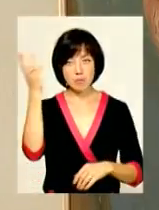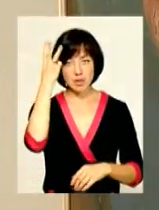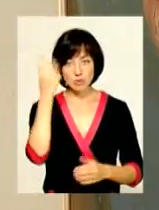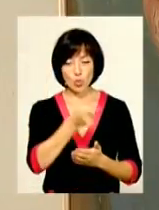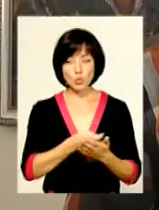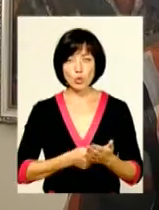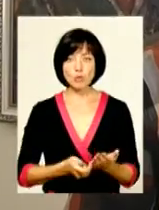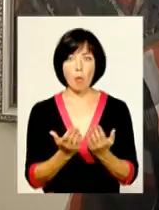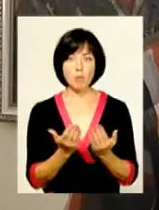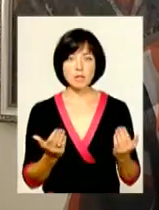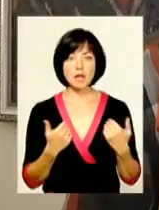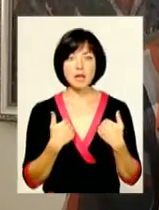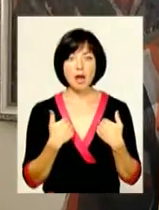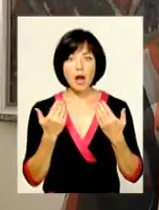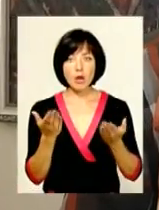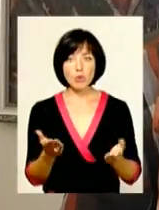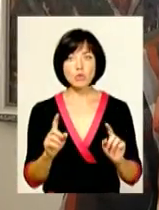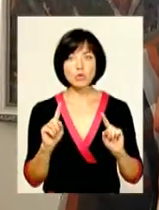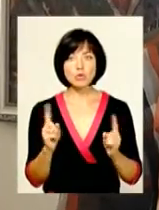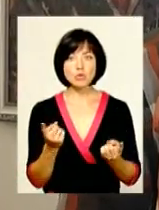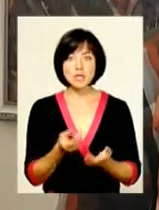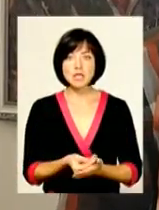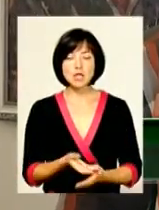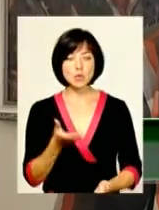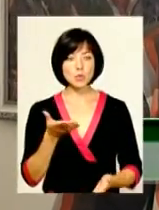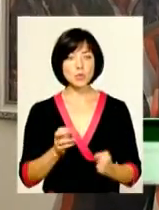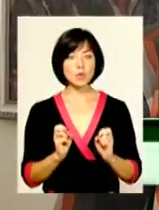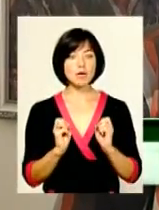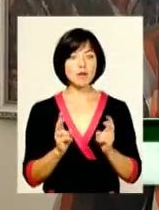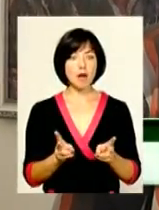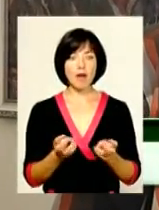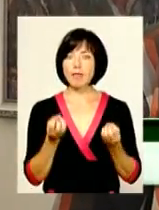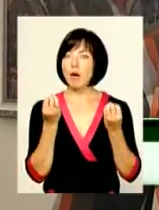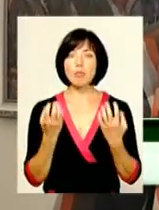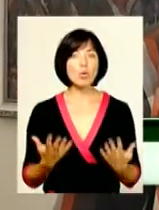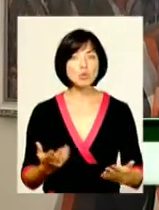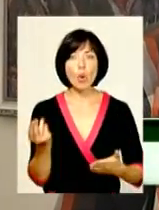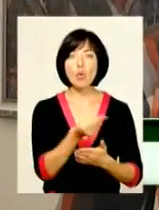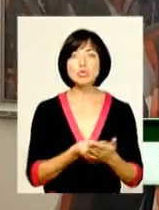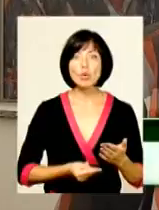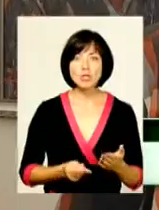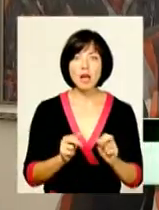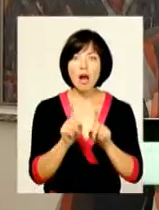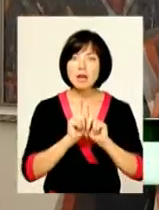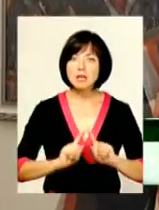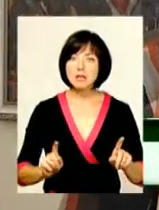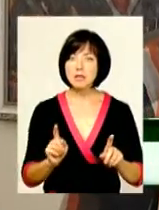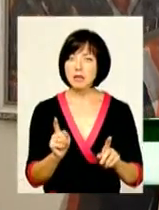художньому музеї. Я його дуже високо ціную, як не просто як художника, а як явище в